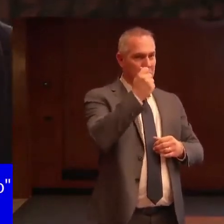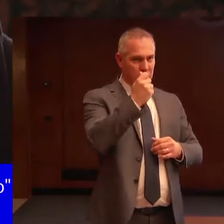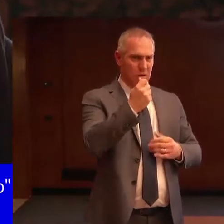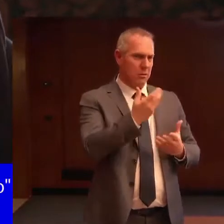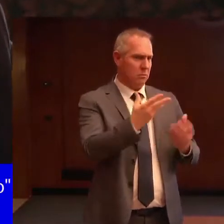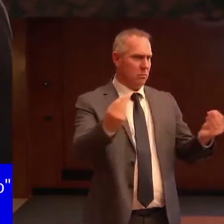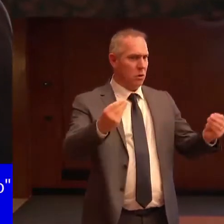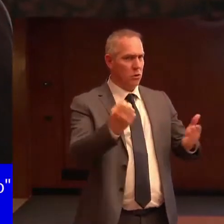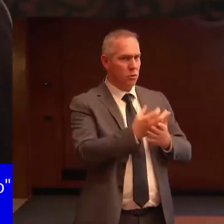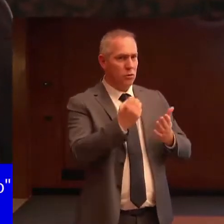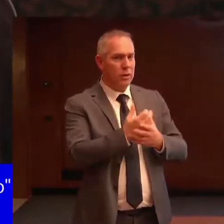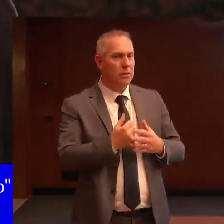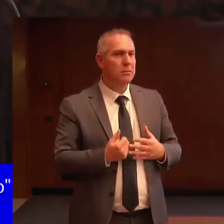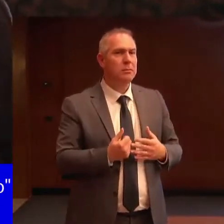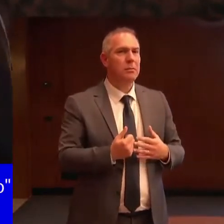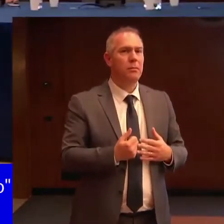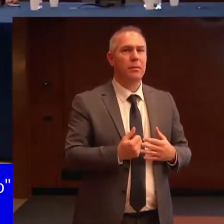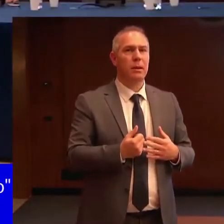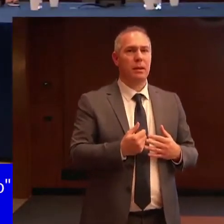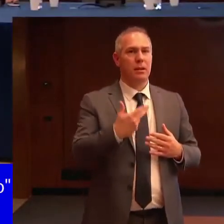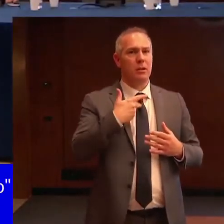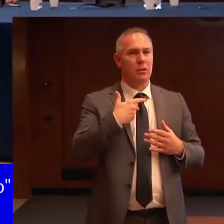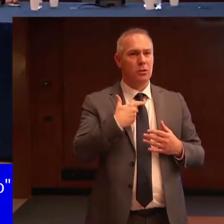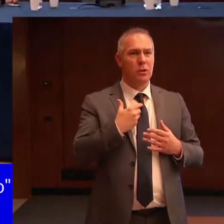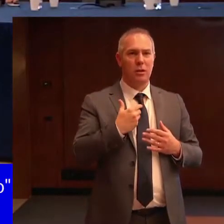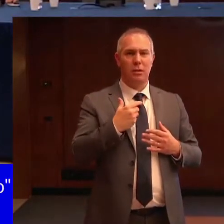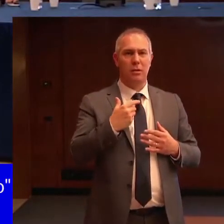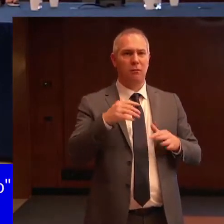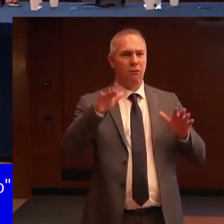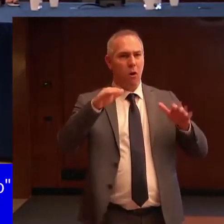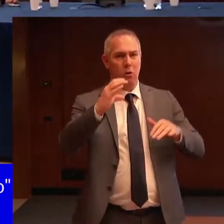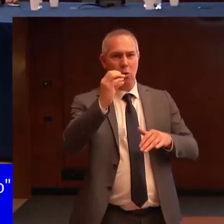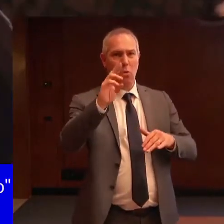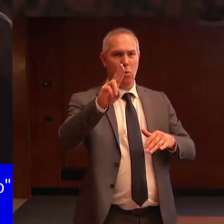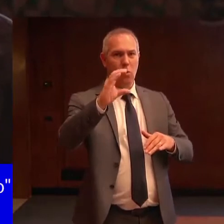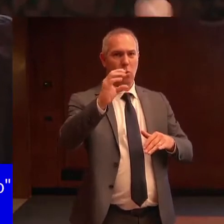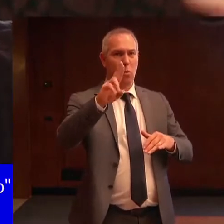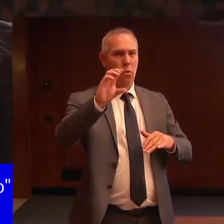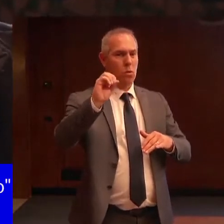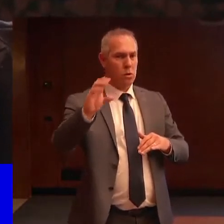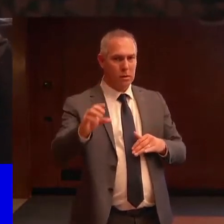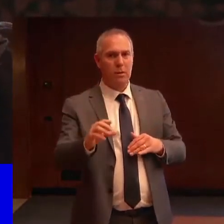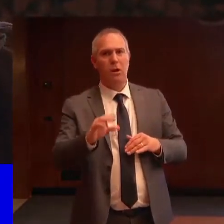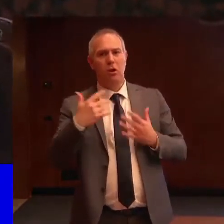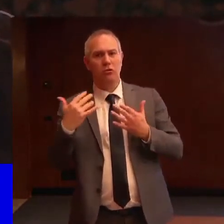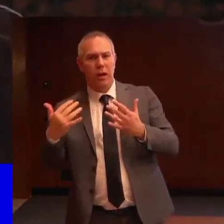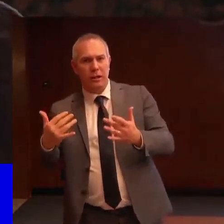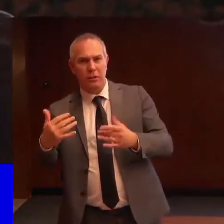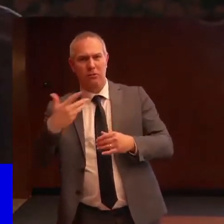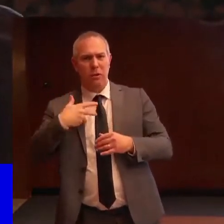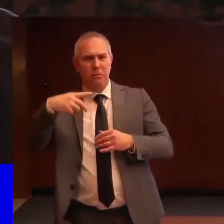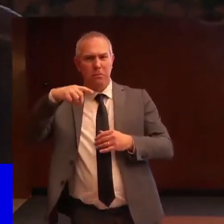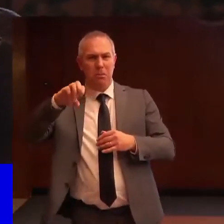a Qualcuno volò sul nido del cuculo di Milos Forman. Pensiamo a Oltre il giardino di Al Ashby, dove Peter Sellers è